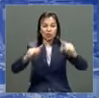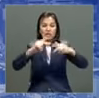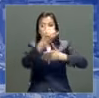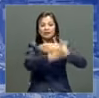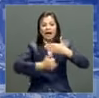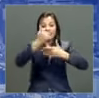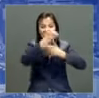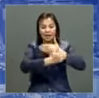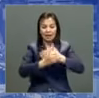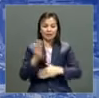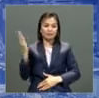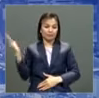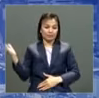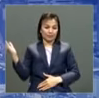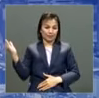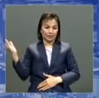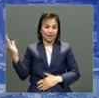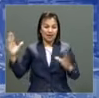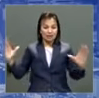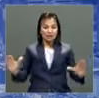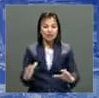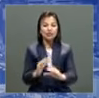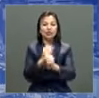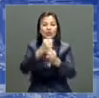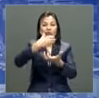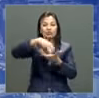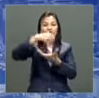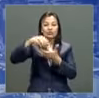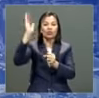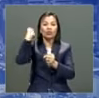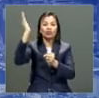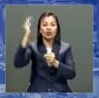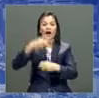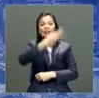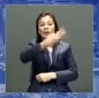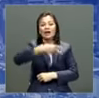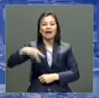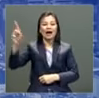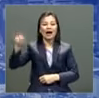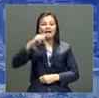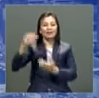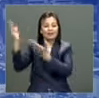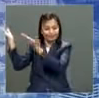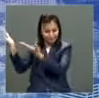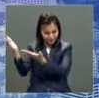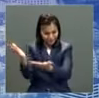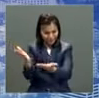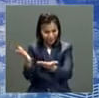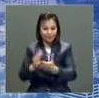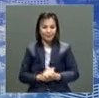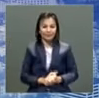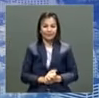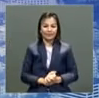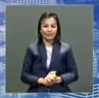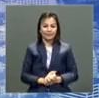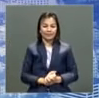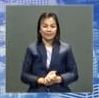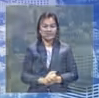ศท่านณัฐพนุนพคุณสรุปประเด็นการแถลงข่าววันนี้เป็นภาพภาษาอังกฤษเรียนเชิญค่ะ